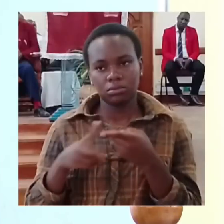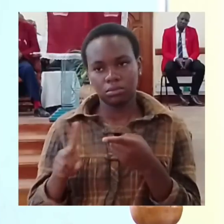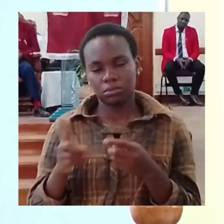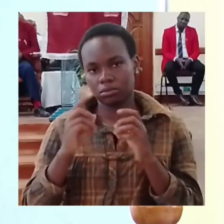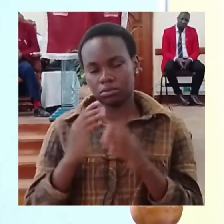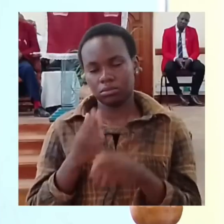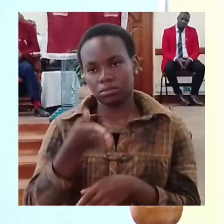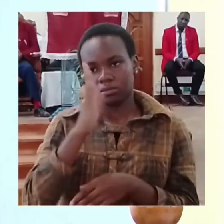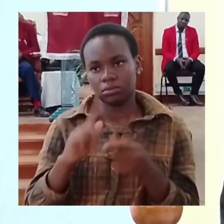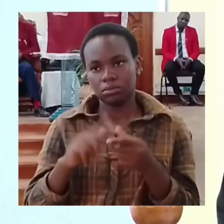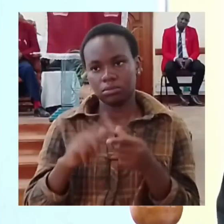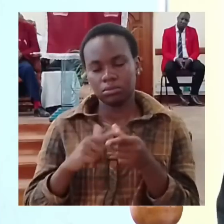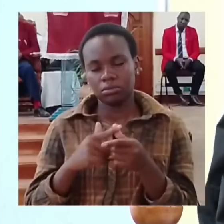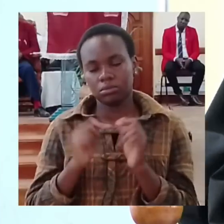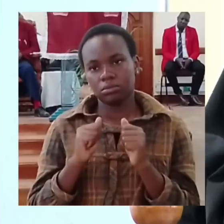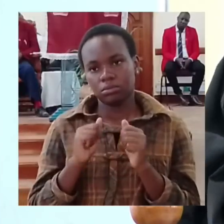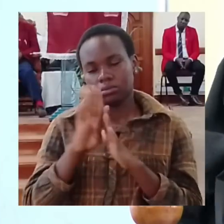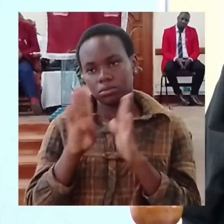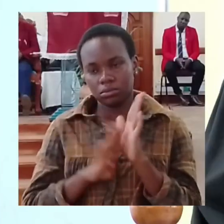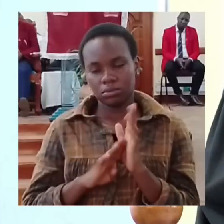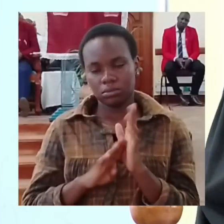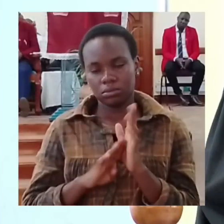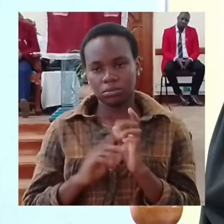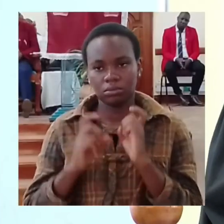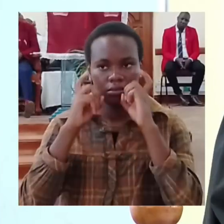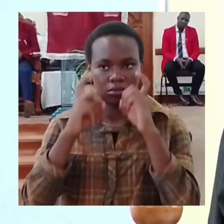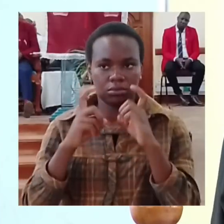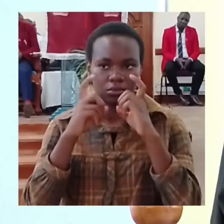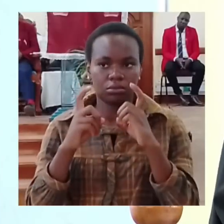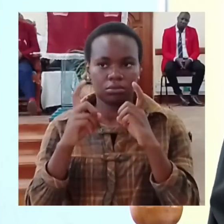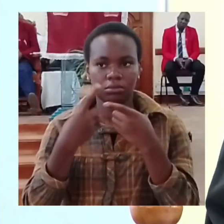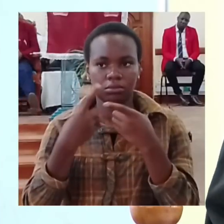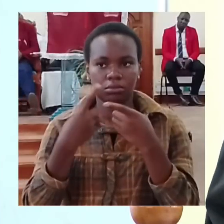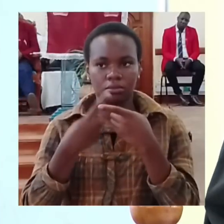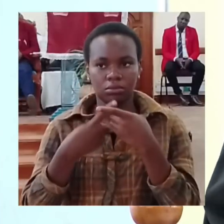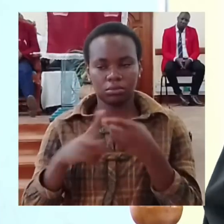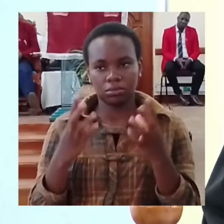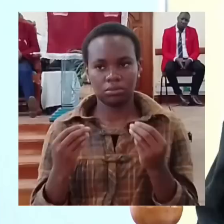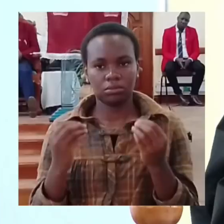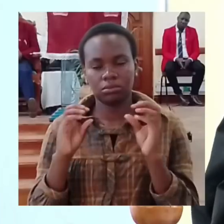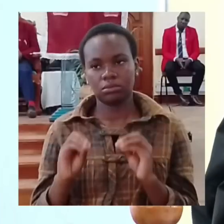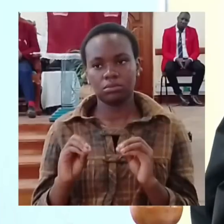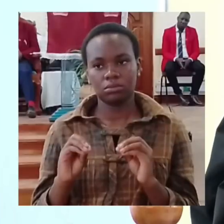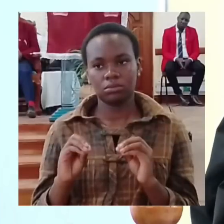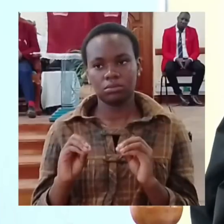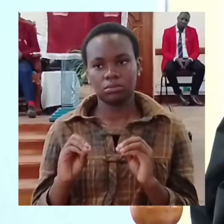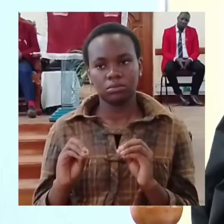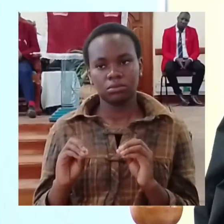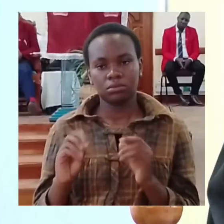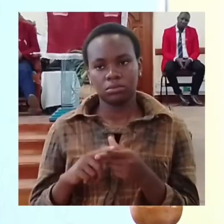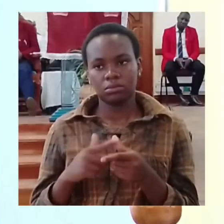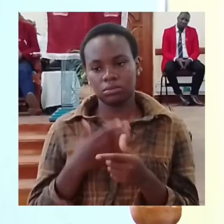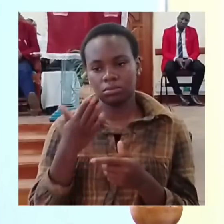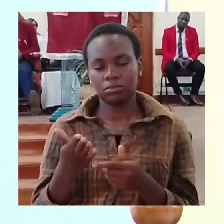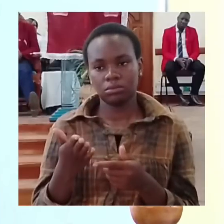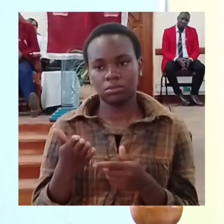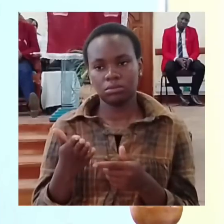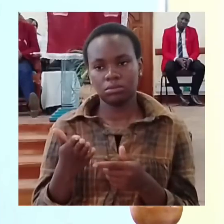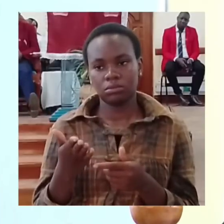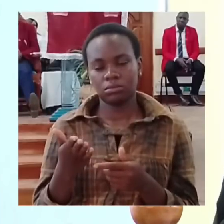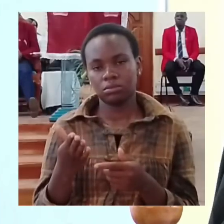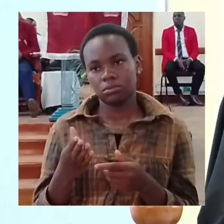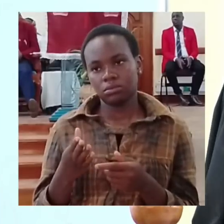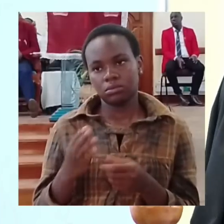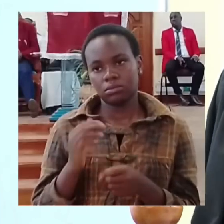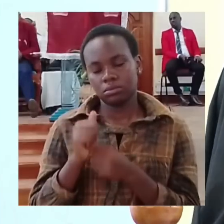Mwathani nĩ twĩhĩtie kĩrĩkanĩro gitũ nawe. But is that easy? We are in a very cosmetic